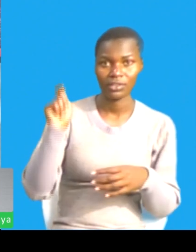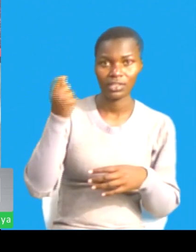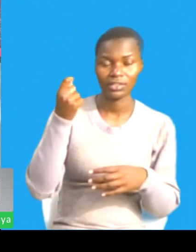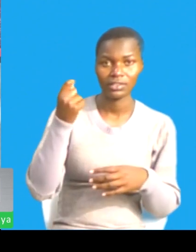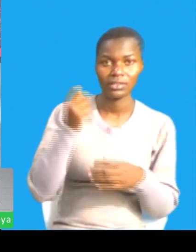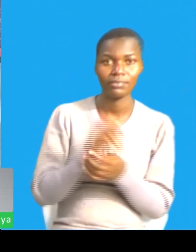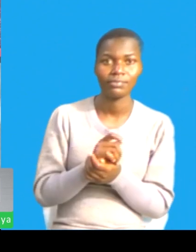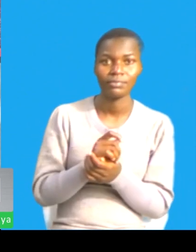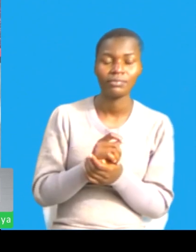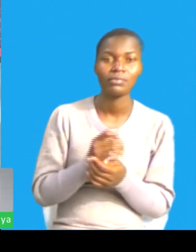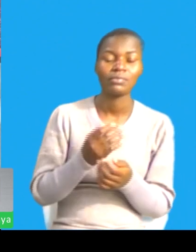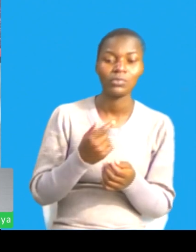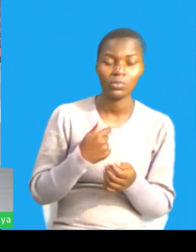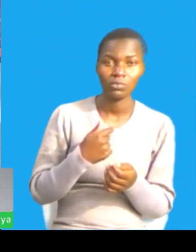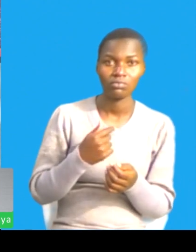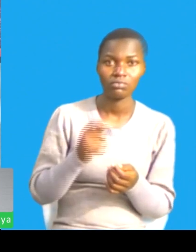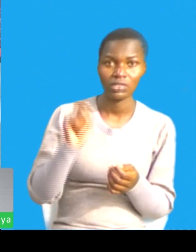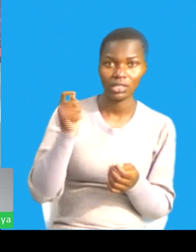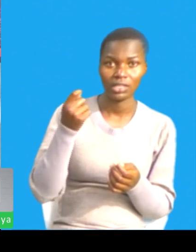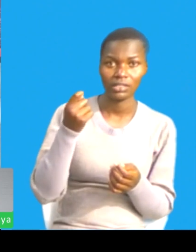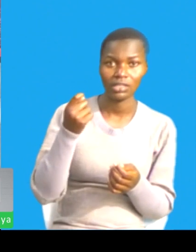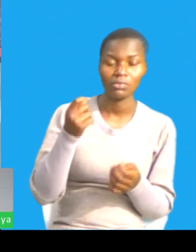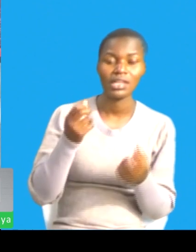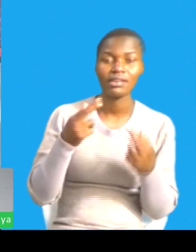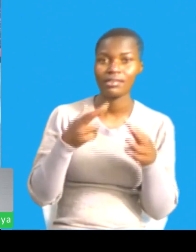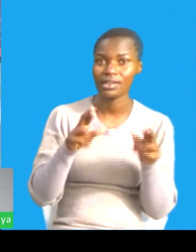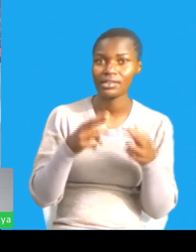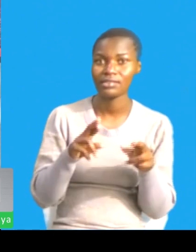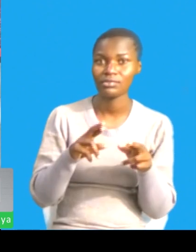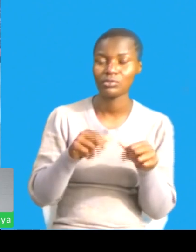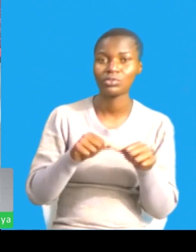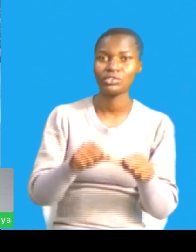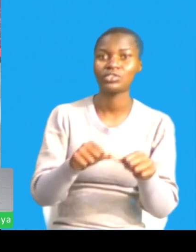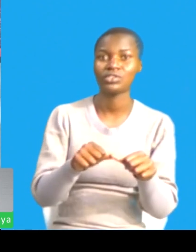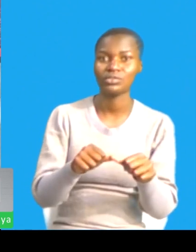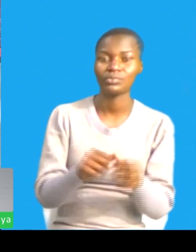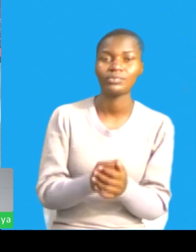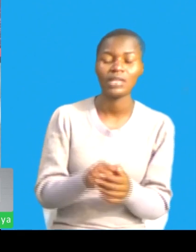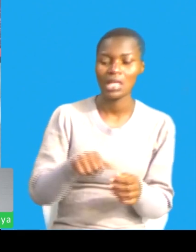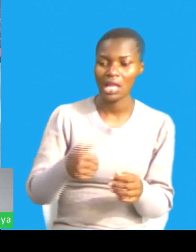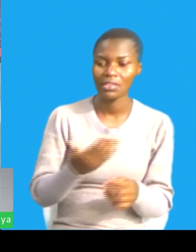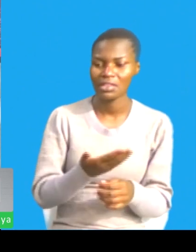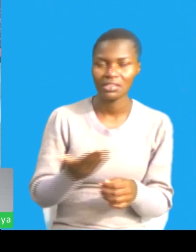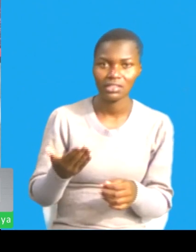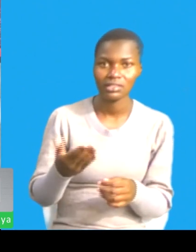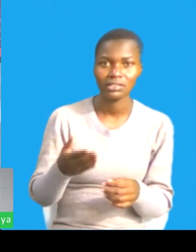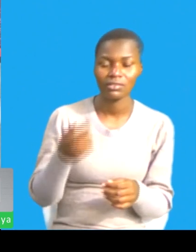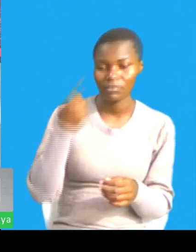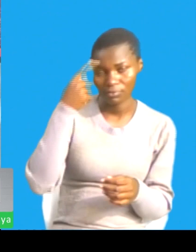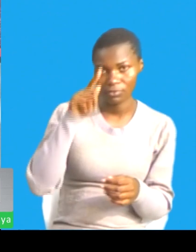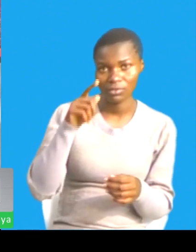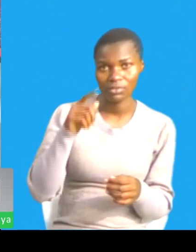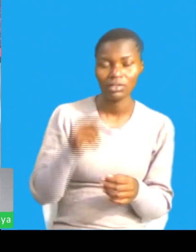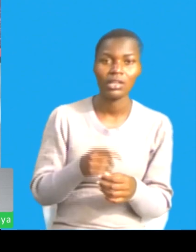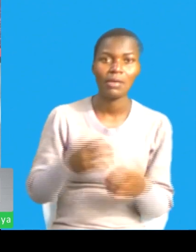tayari kukimbizana na hiyo mambo, kwa sababu tulianza kitambo, na vitu zingine zile tumesema ni za wananchi, ndio tunaita Free Kenya. Si